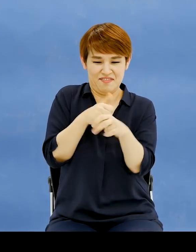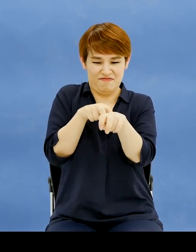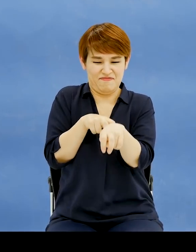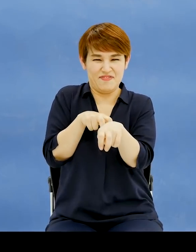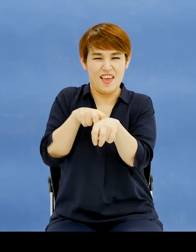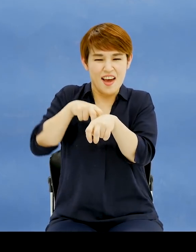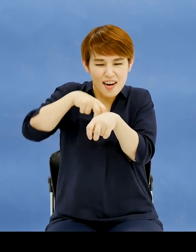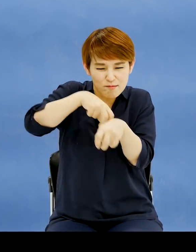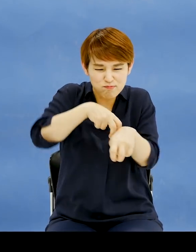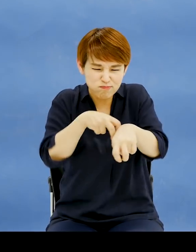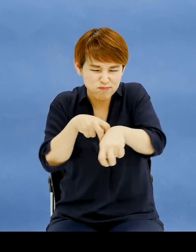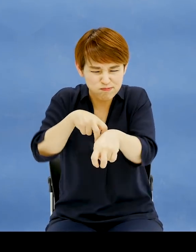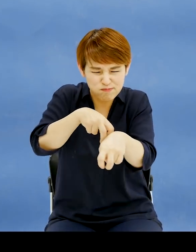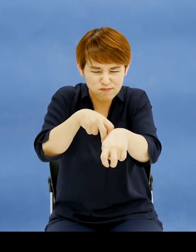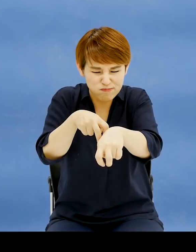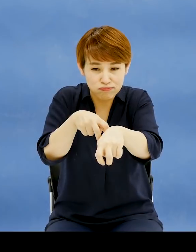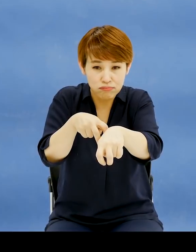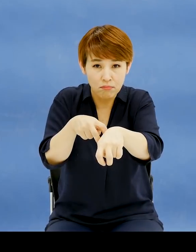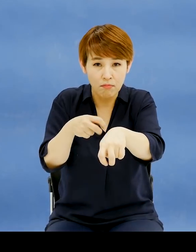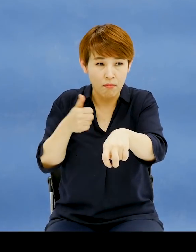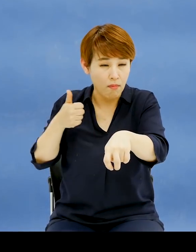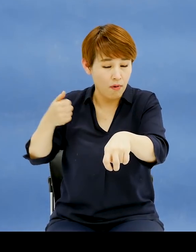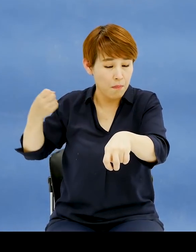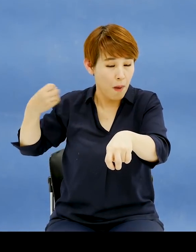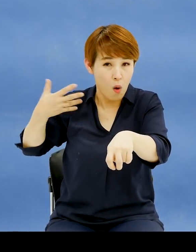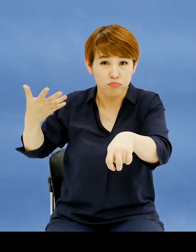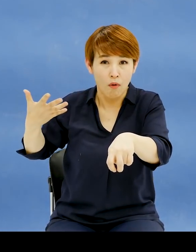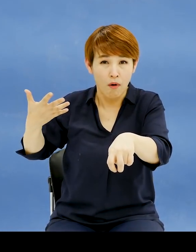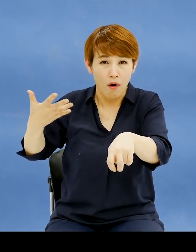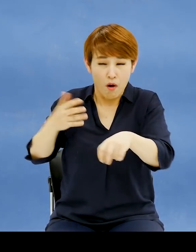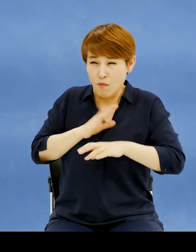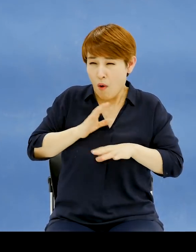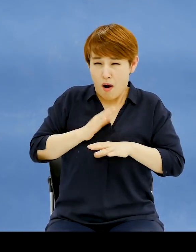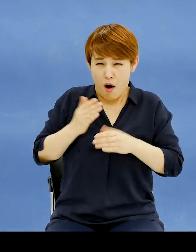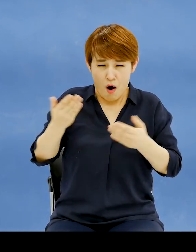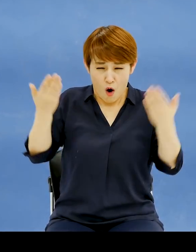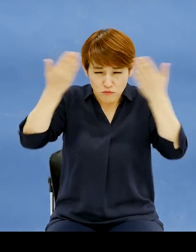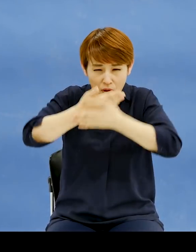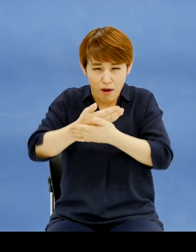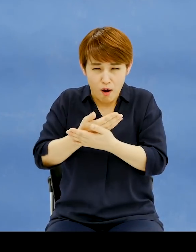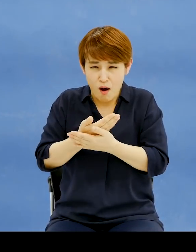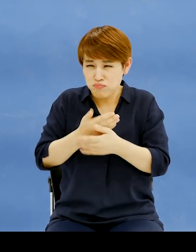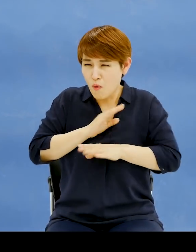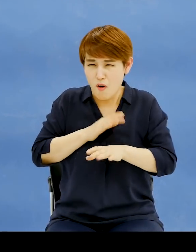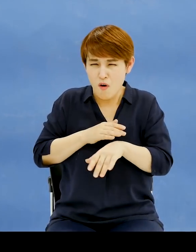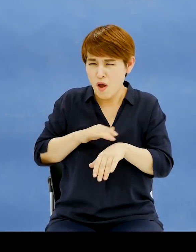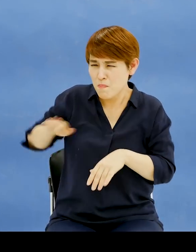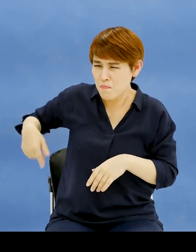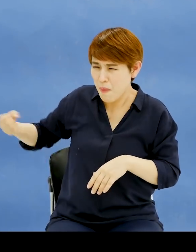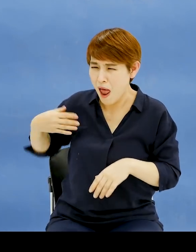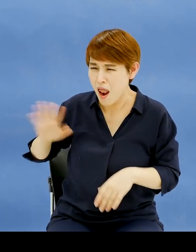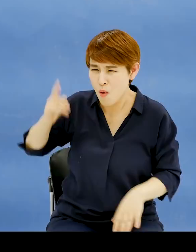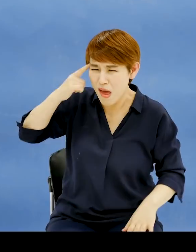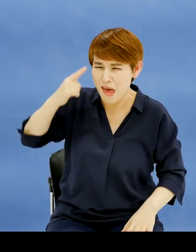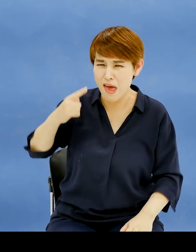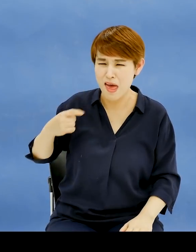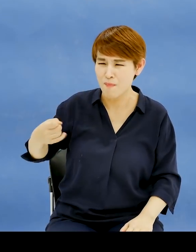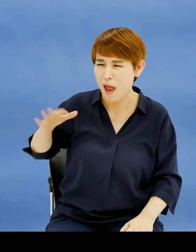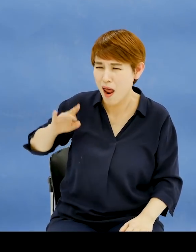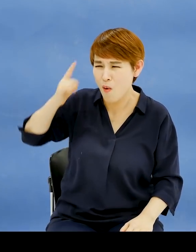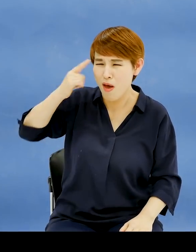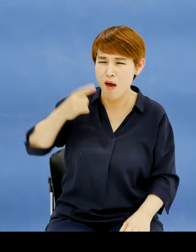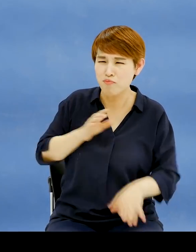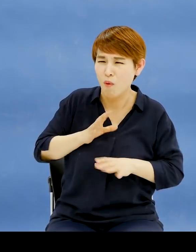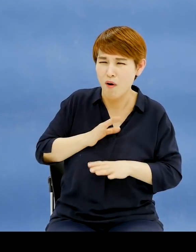있잖아요. 네네네. 근데 무서운데 막 우리가 재밌게 노는데 갑자기 목사님 아무 말씀 안 하시는 거예요. 더 무섭잖아요. 네. 깜깜한데 들어갔는데 그래서